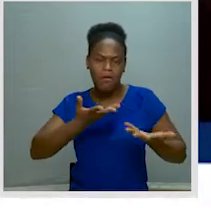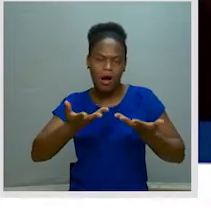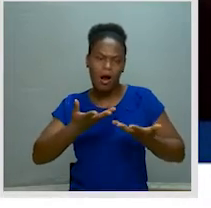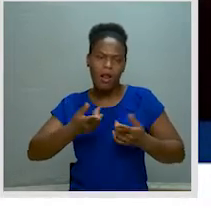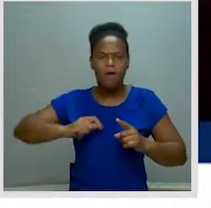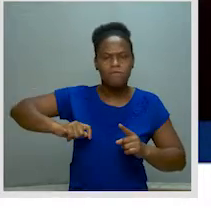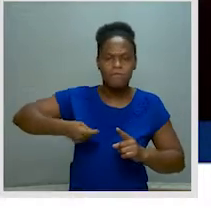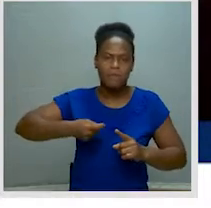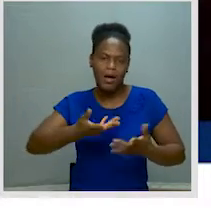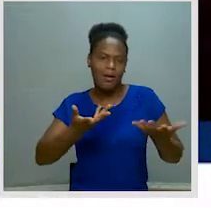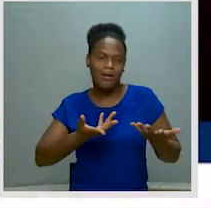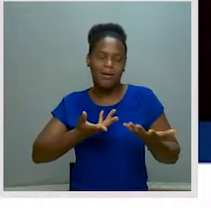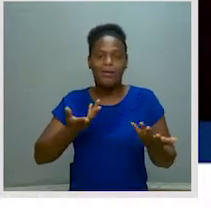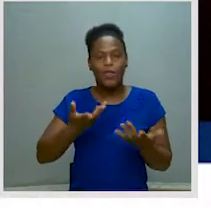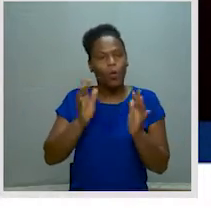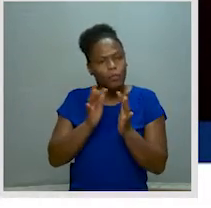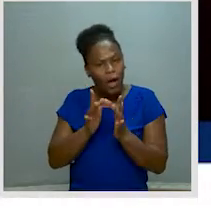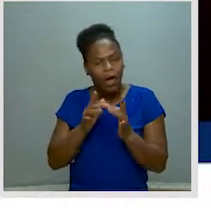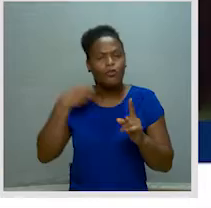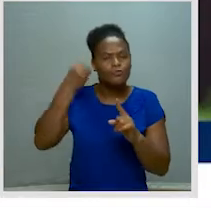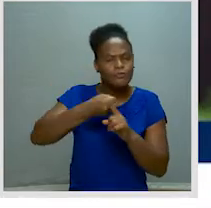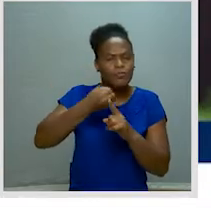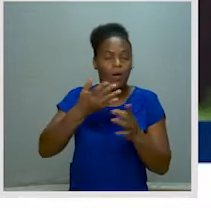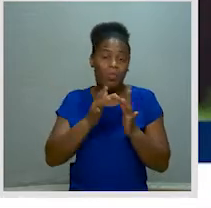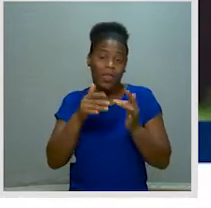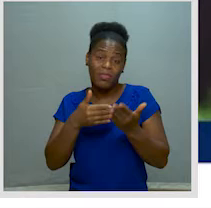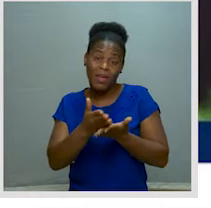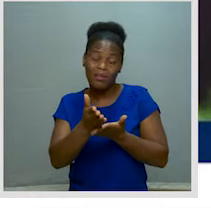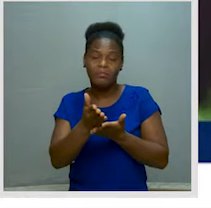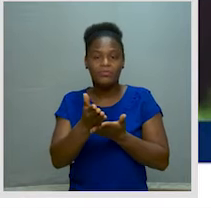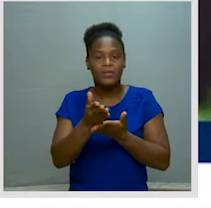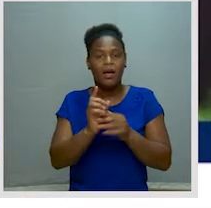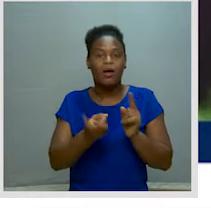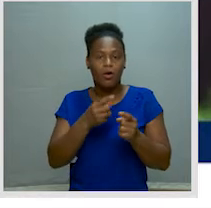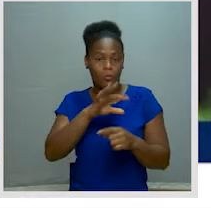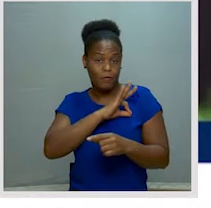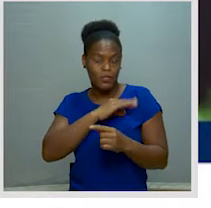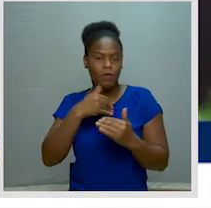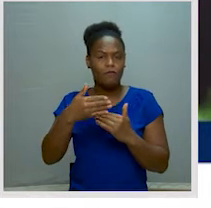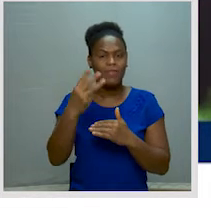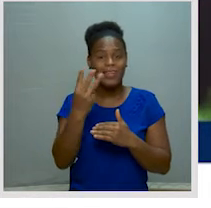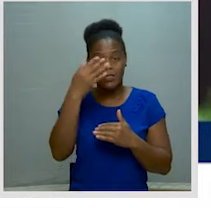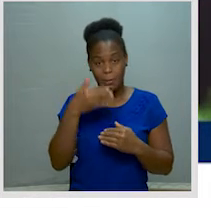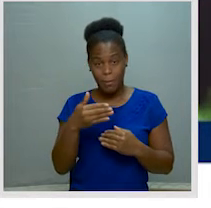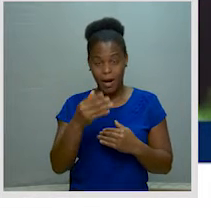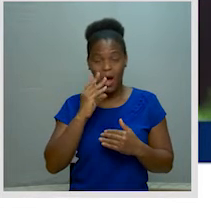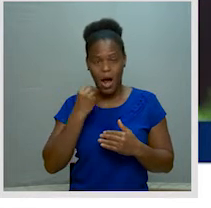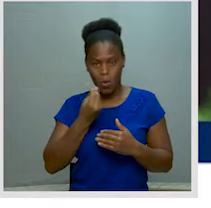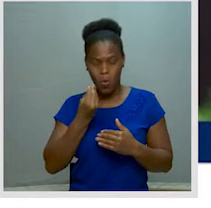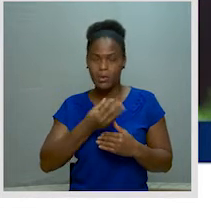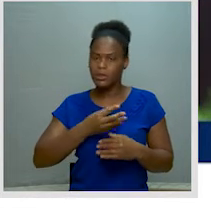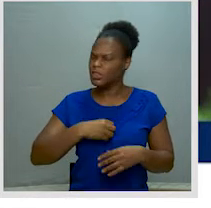Le défi, c'est de garder ce contact, ce rapport élève-enseignant, afin qu'au bout des 3 semaines, que les élèves ne se sentent